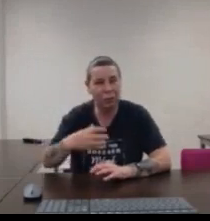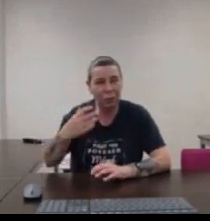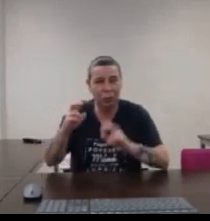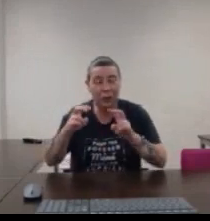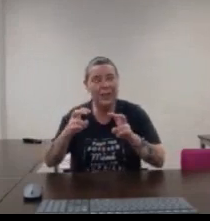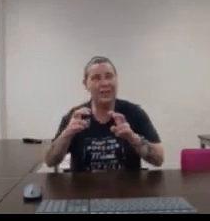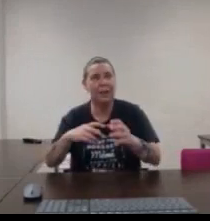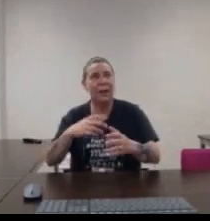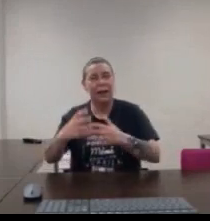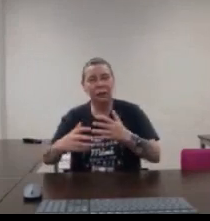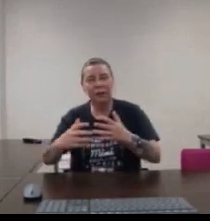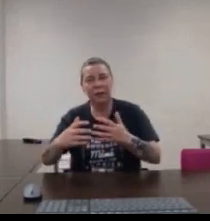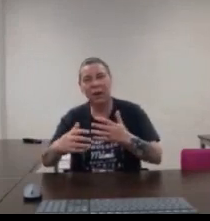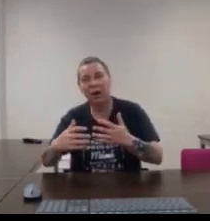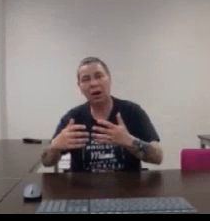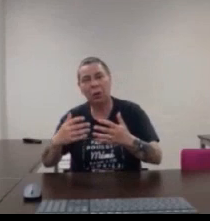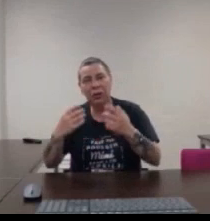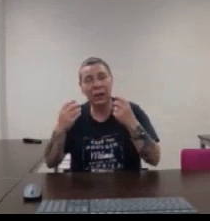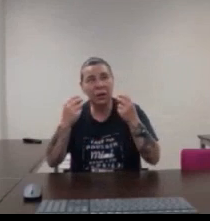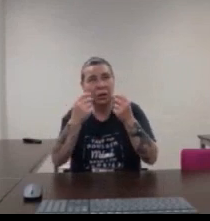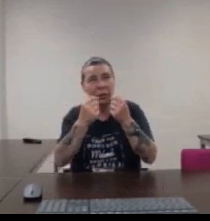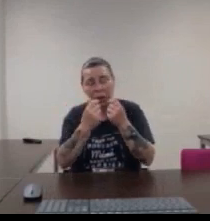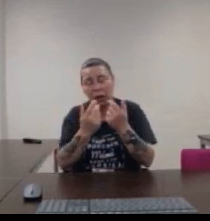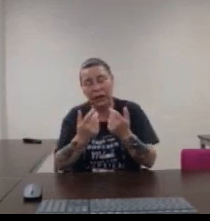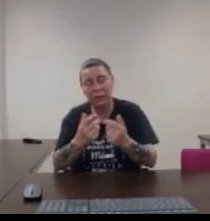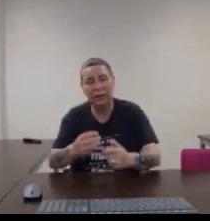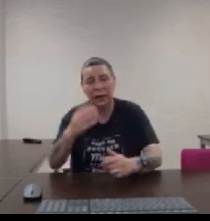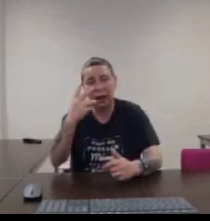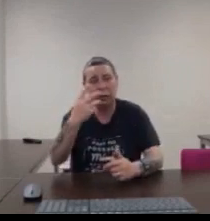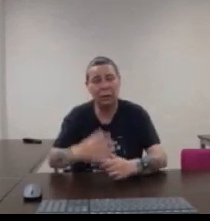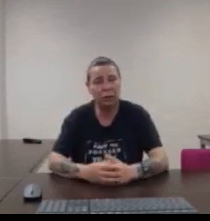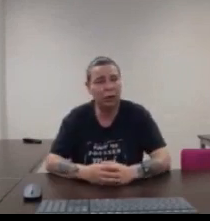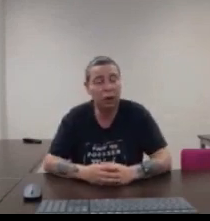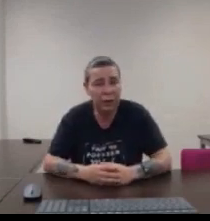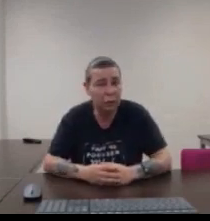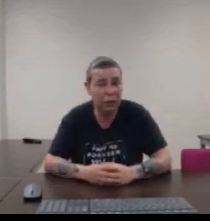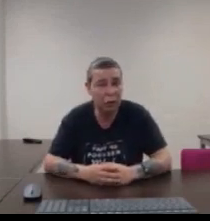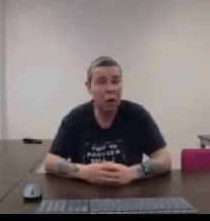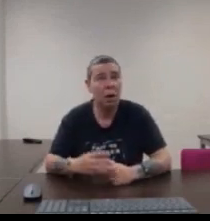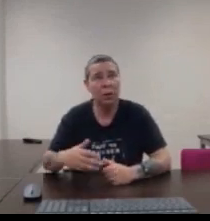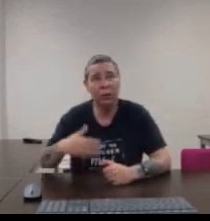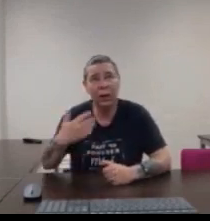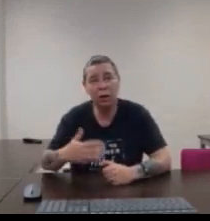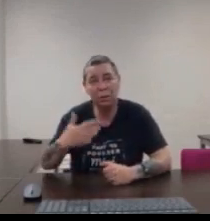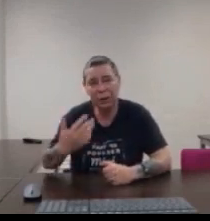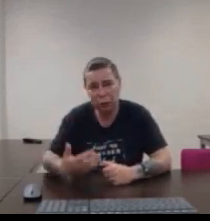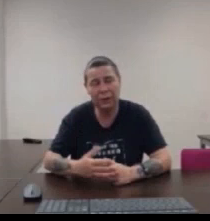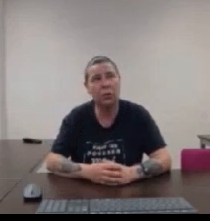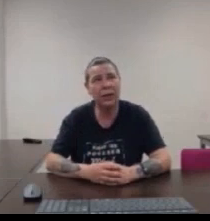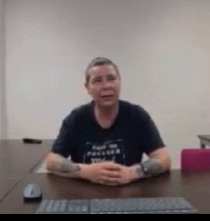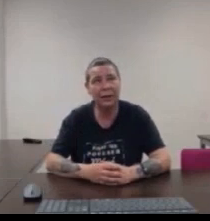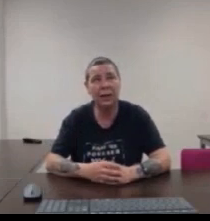ne sont utilisées. Et de fait, on a l'œil, alors c'est hyper désagréable, on a l'impression d'avoir du sable dans les yeux, mais on a l'œil